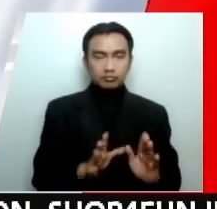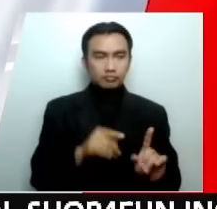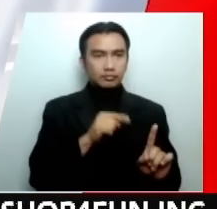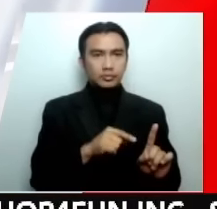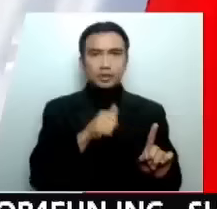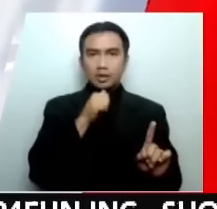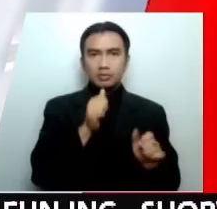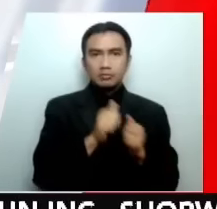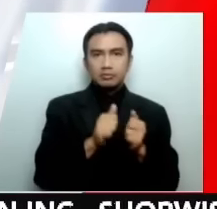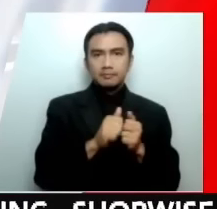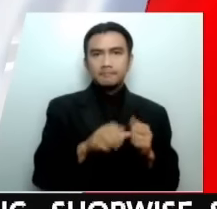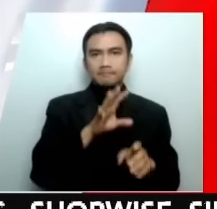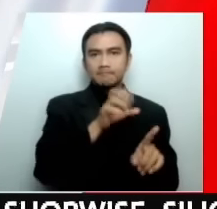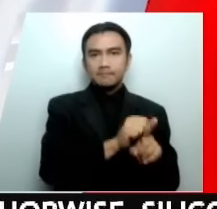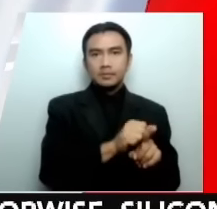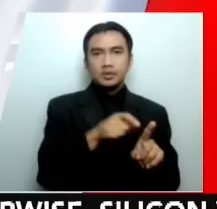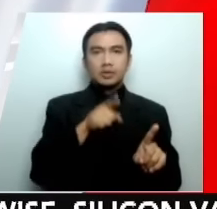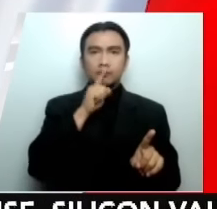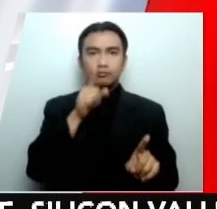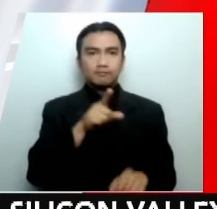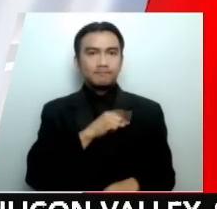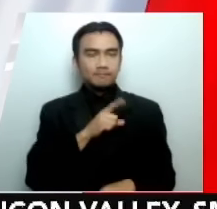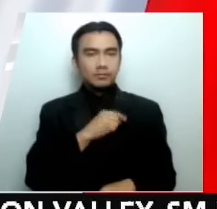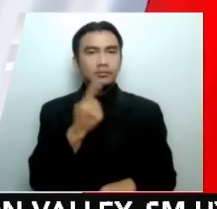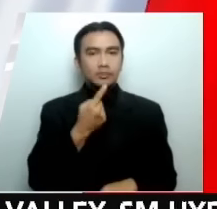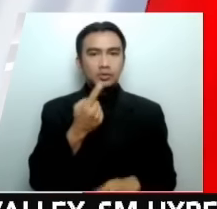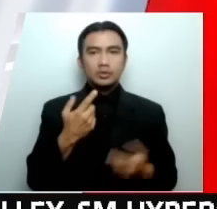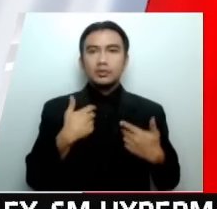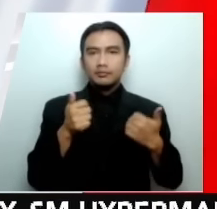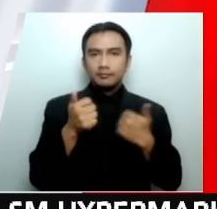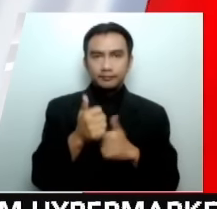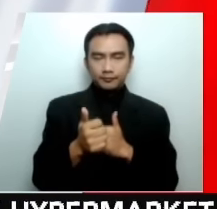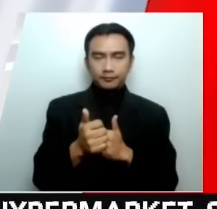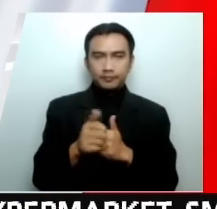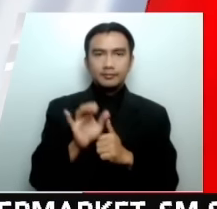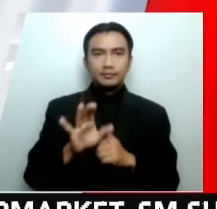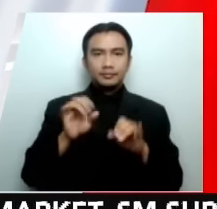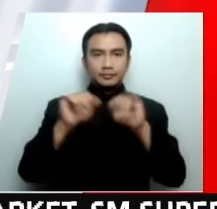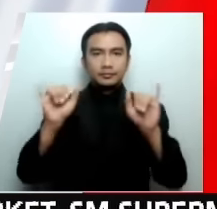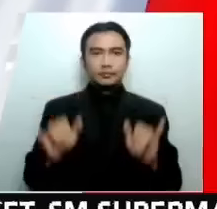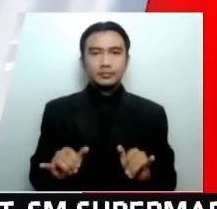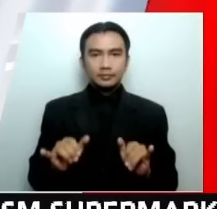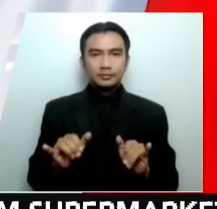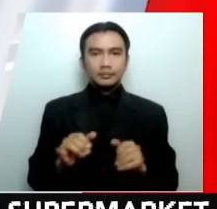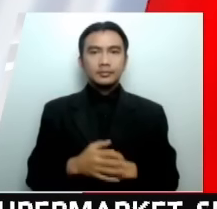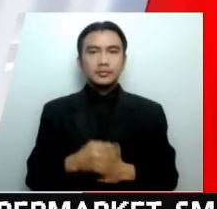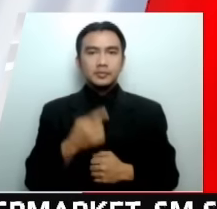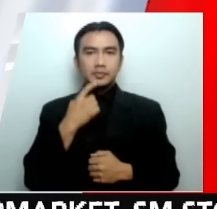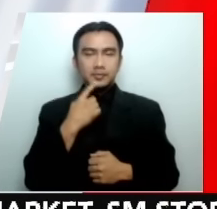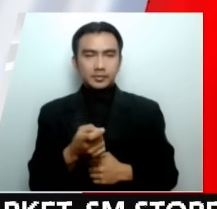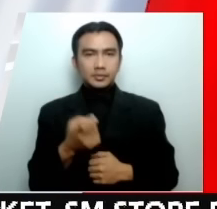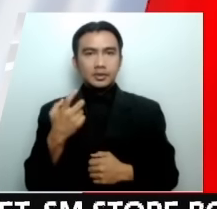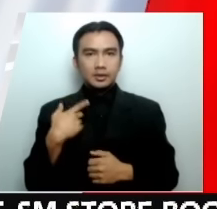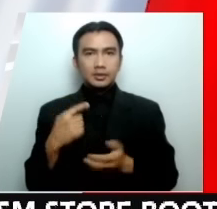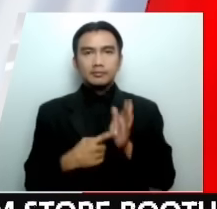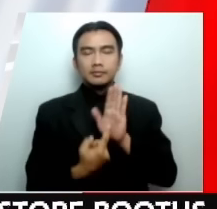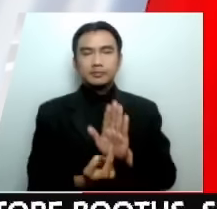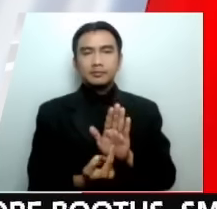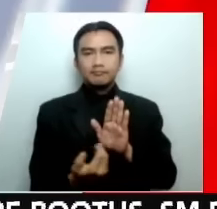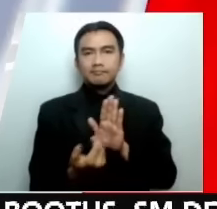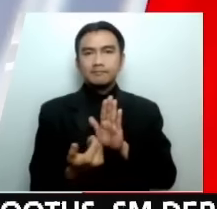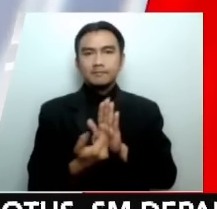ng pagiging guilty. Pagsunod lang daw ito sa mekanismo sa sistema ng Interpol na naglabas ng red notice kamakailan laban